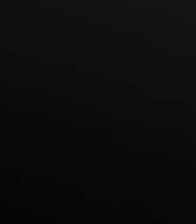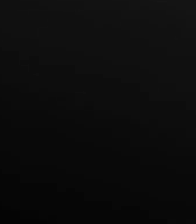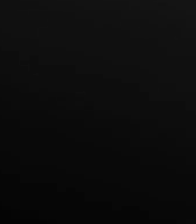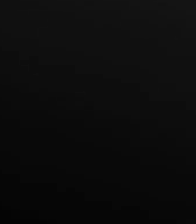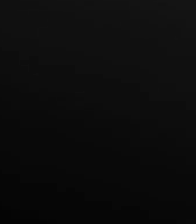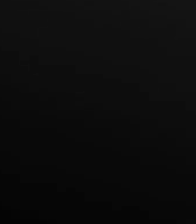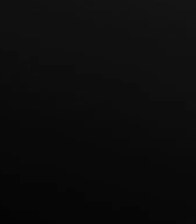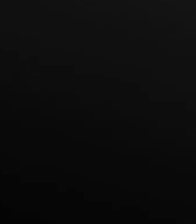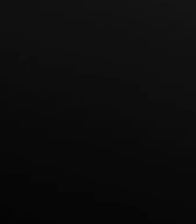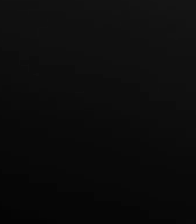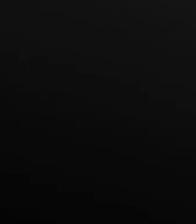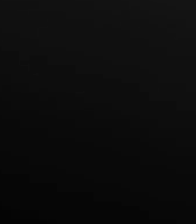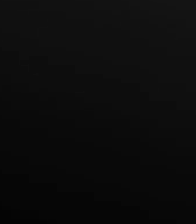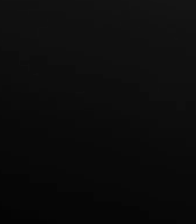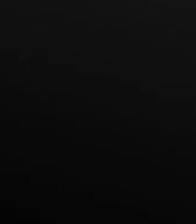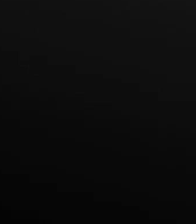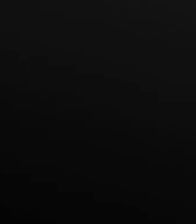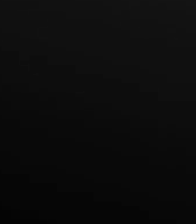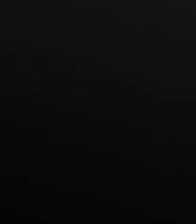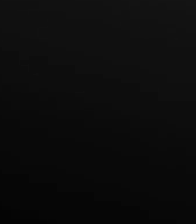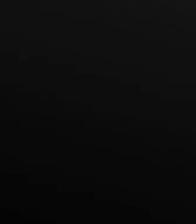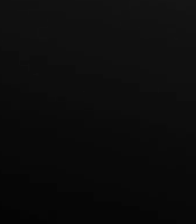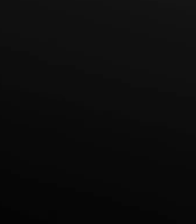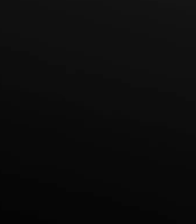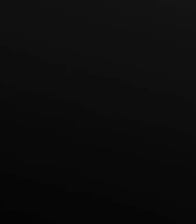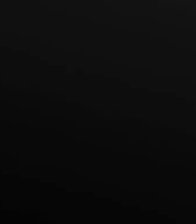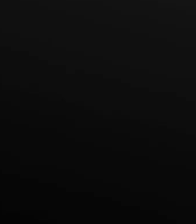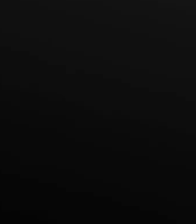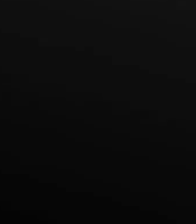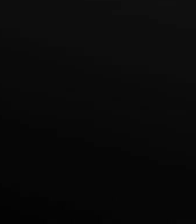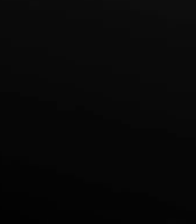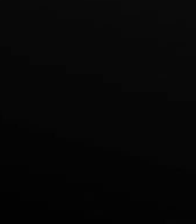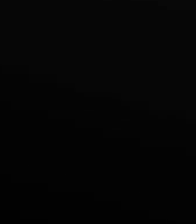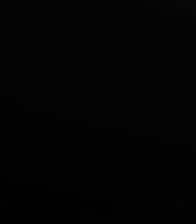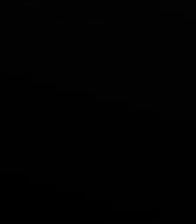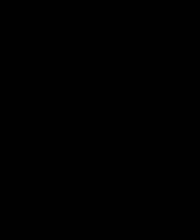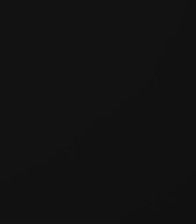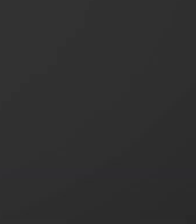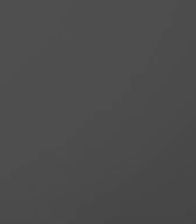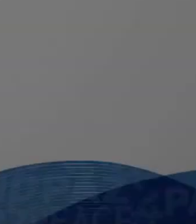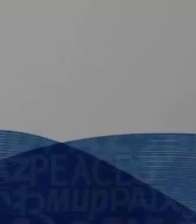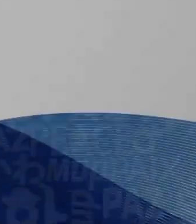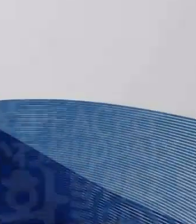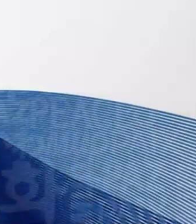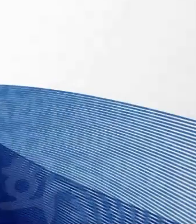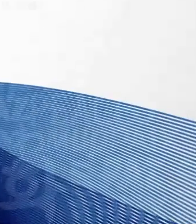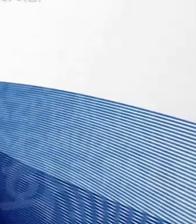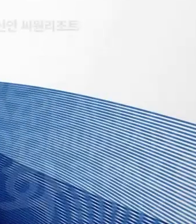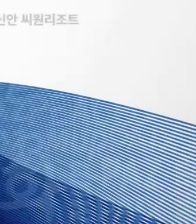지구적 문제 해결은 나의 책임적 실천으로부터 시작됩니다.